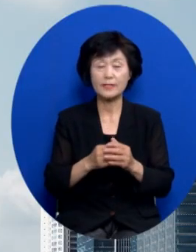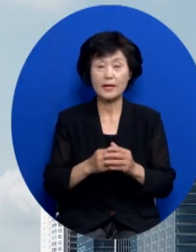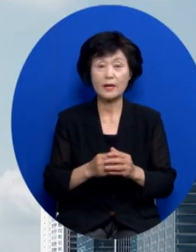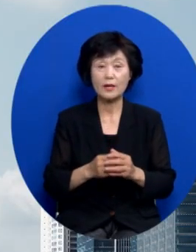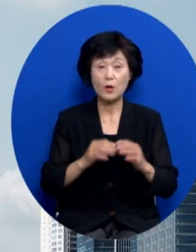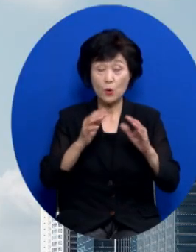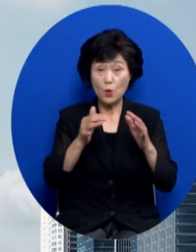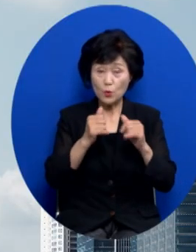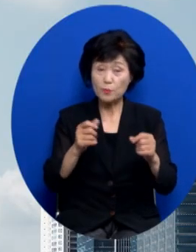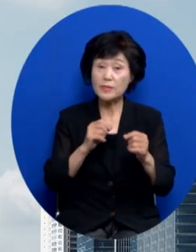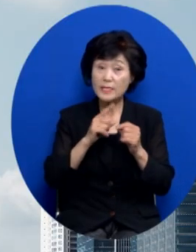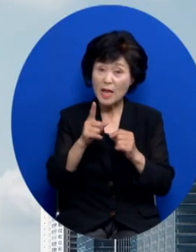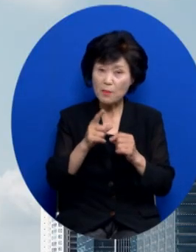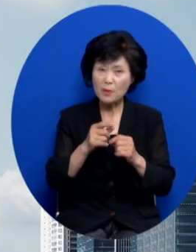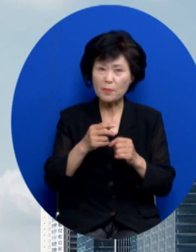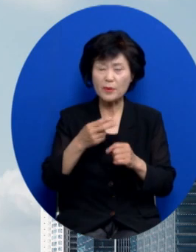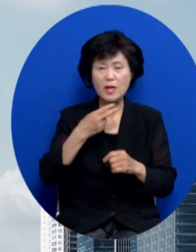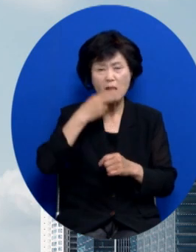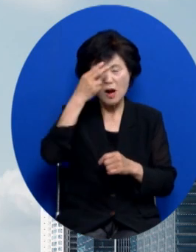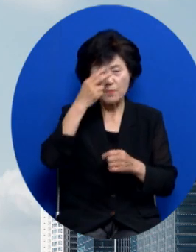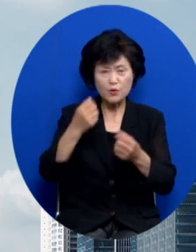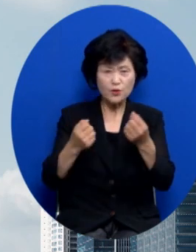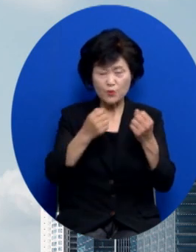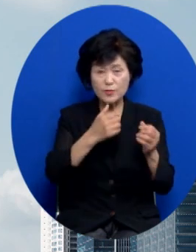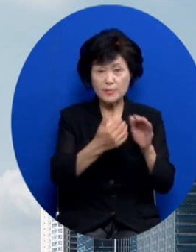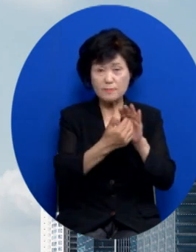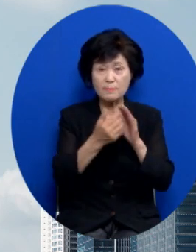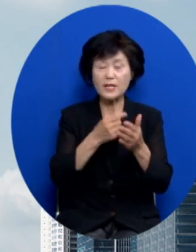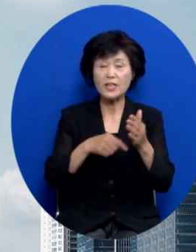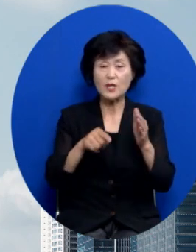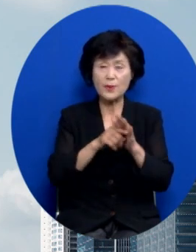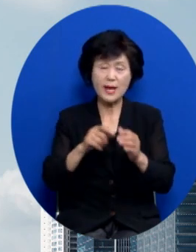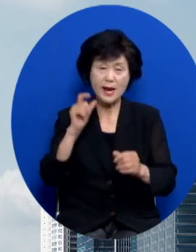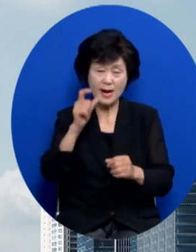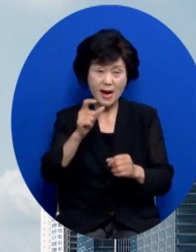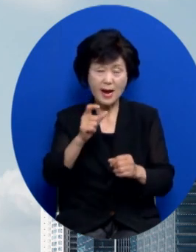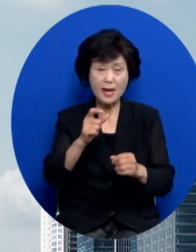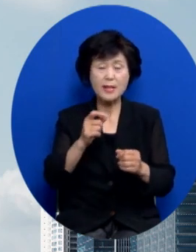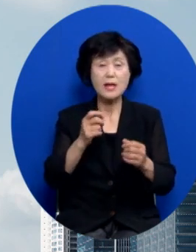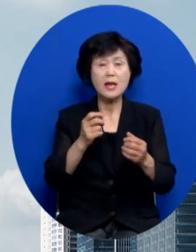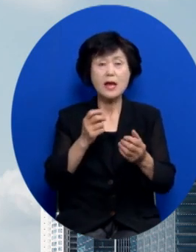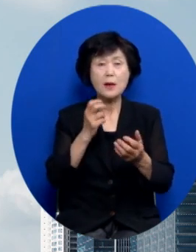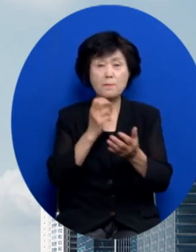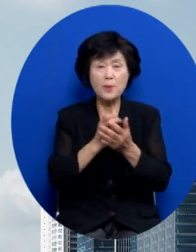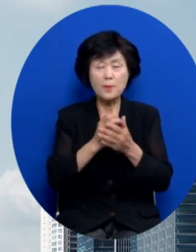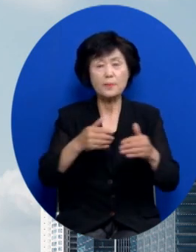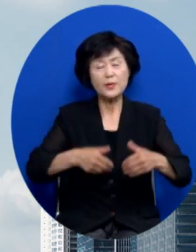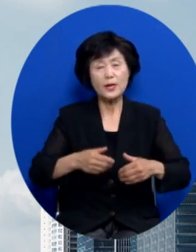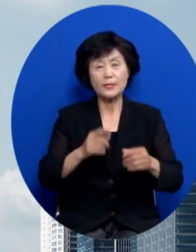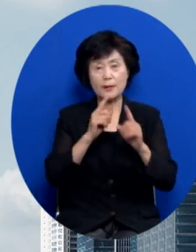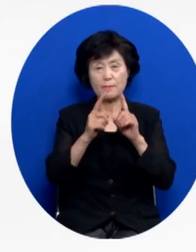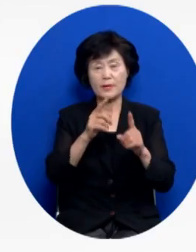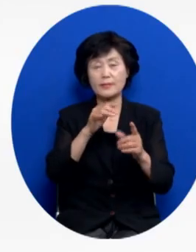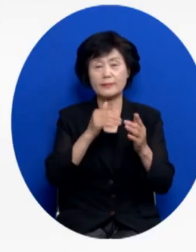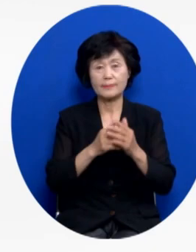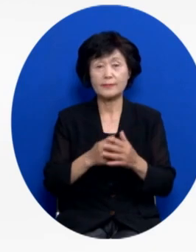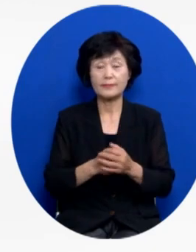우리 국민 대부분이 음주운전 방지를 위한 강력한 추가 대책이 필요하다고 생각하는 것으로 나타났습니다.